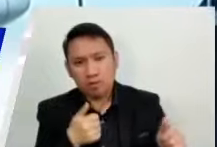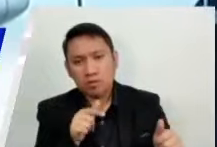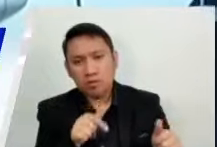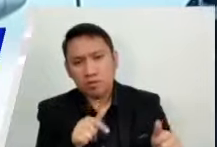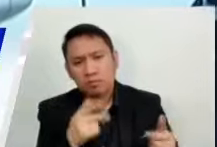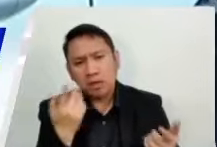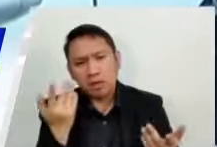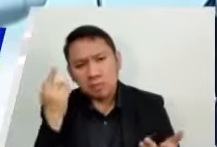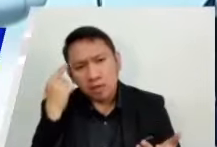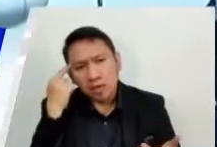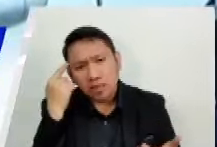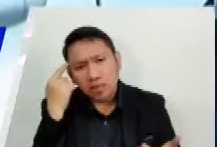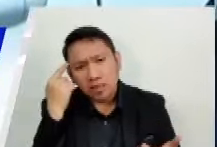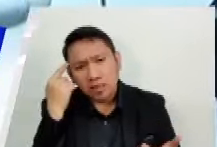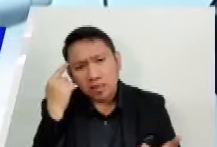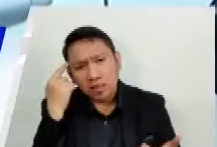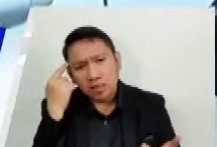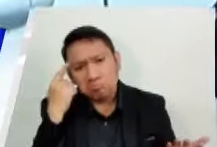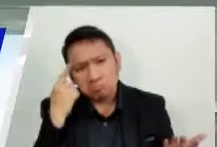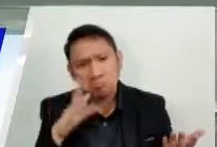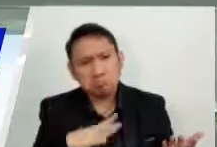siya.